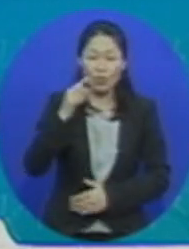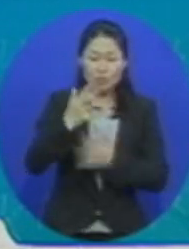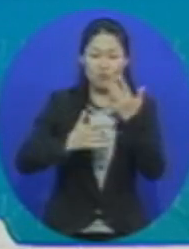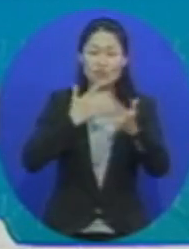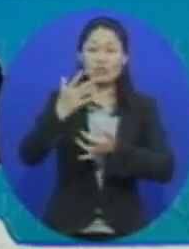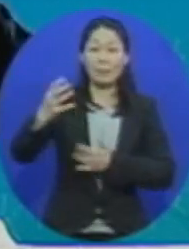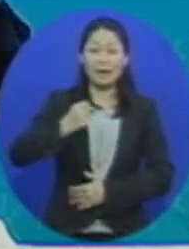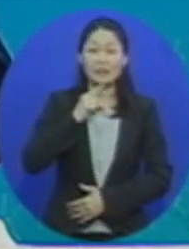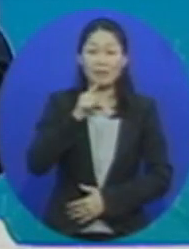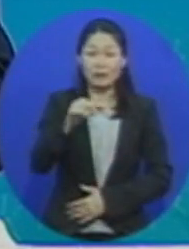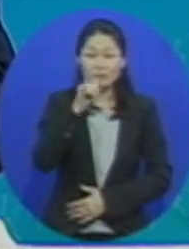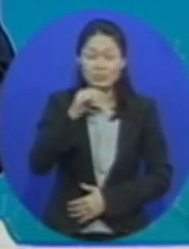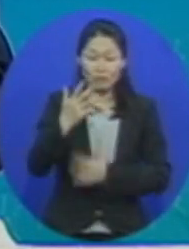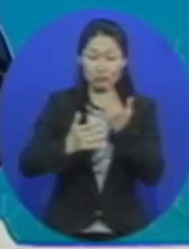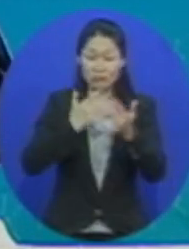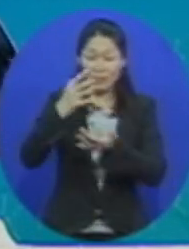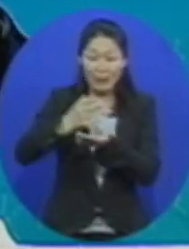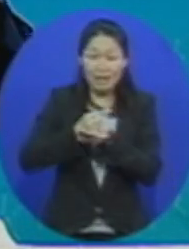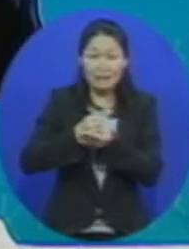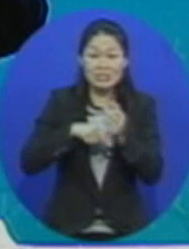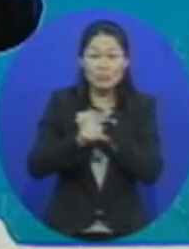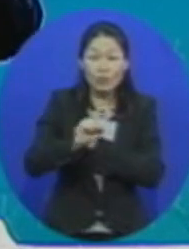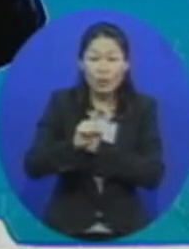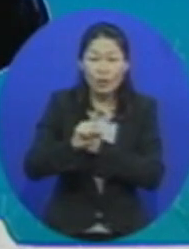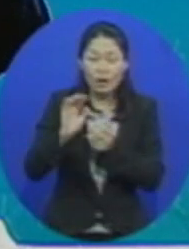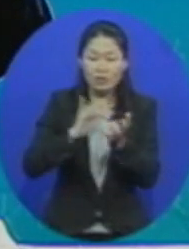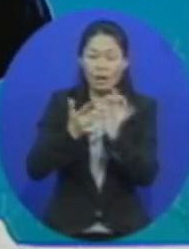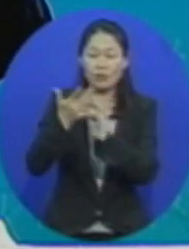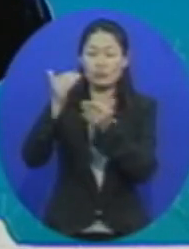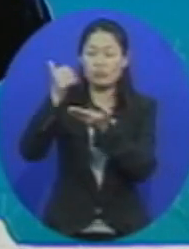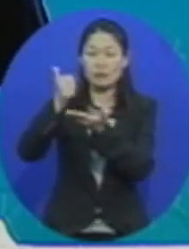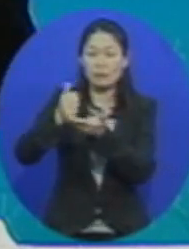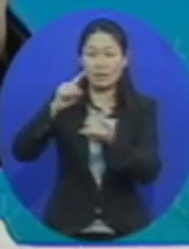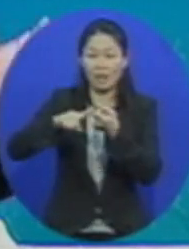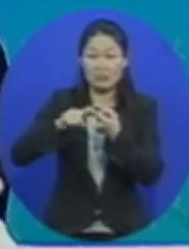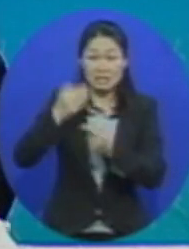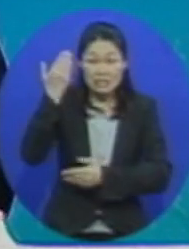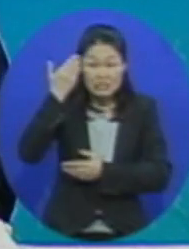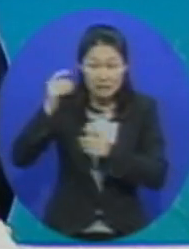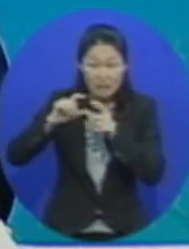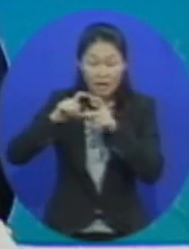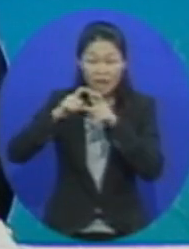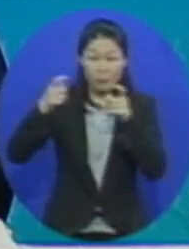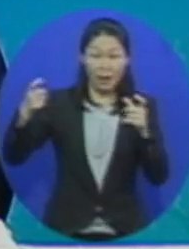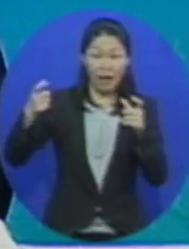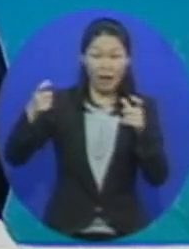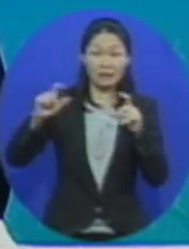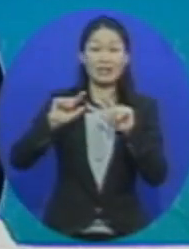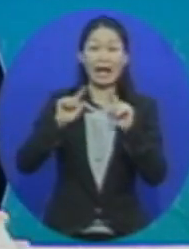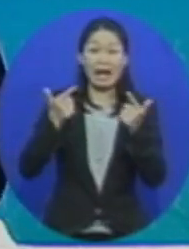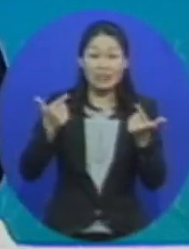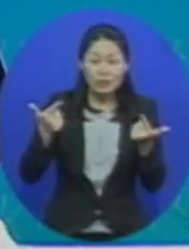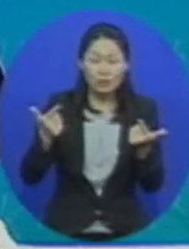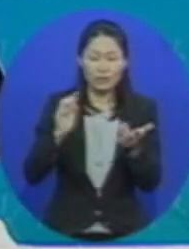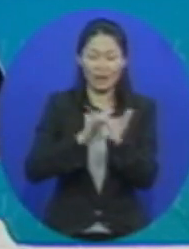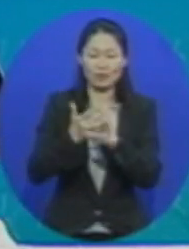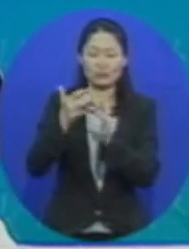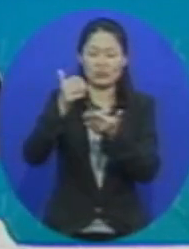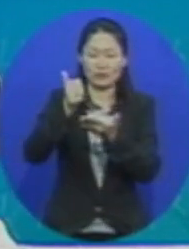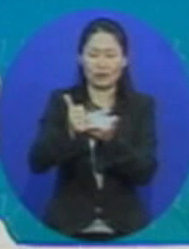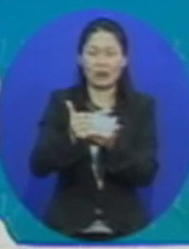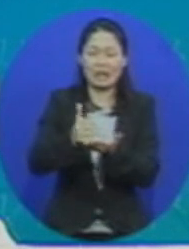그러죠 불을 받았다는 말은 예수님에 대해서 지식이 더 많이 늘어났다는 게 아니고 예수님과